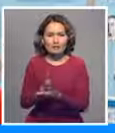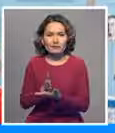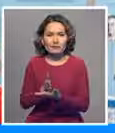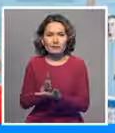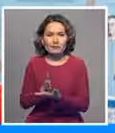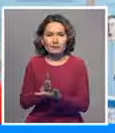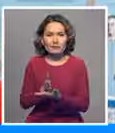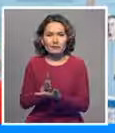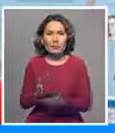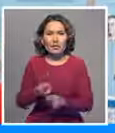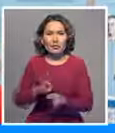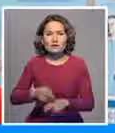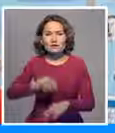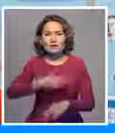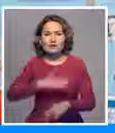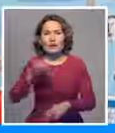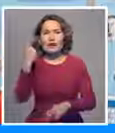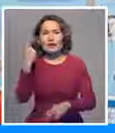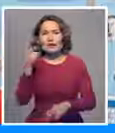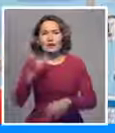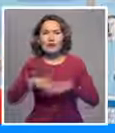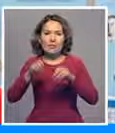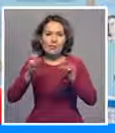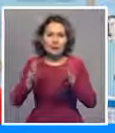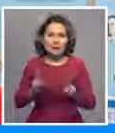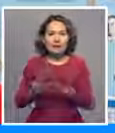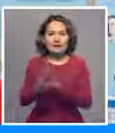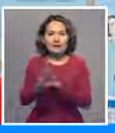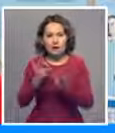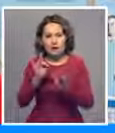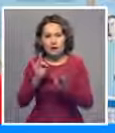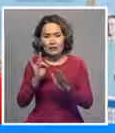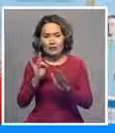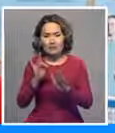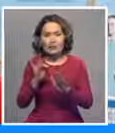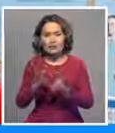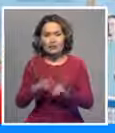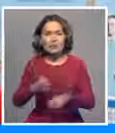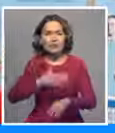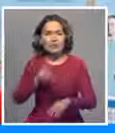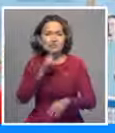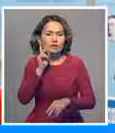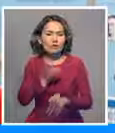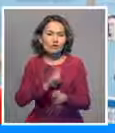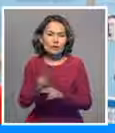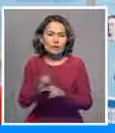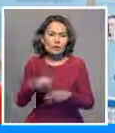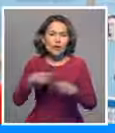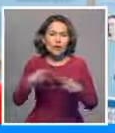Сонда соған қарай, мысалы, химия мамандығында болса, біреусі технолог болғысы келеді, біреусі аналитик болғысы